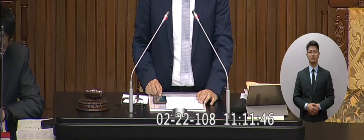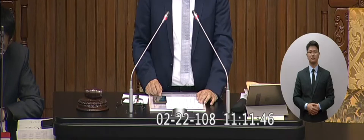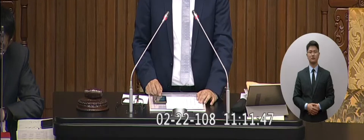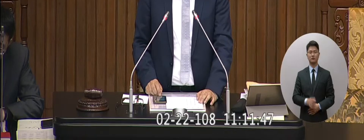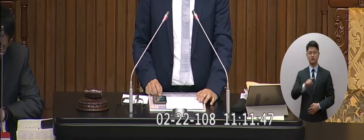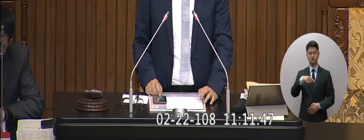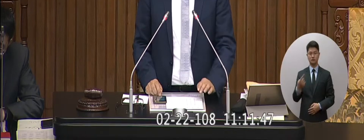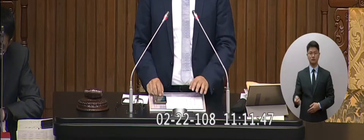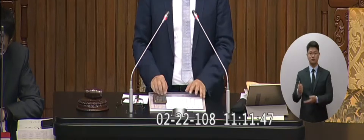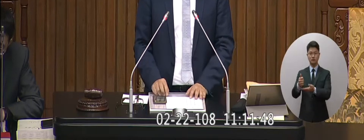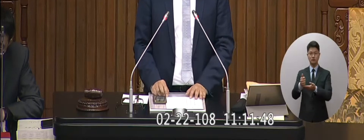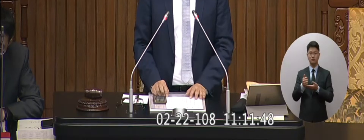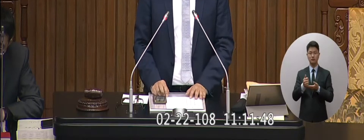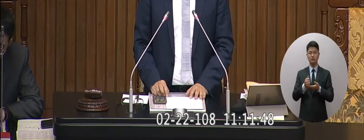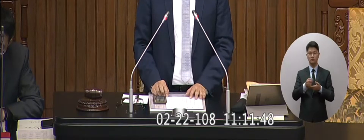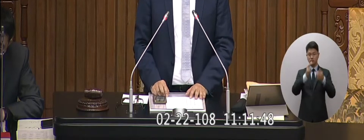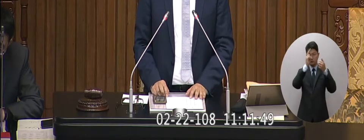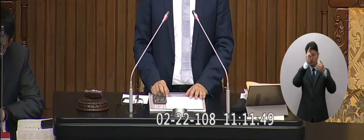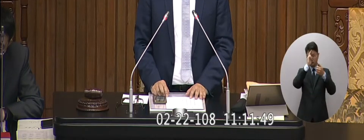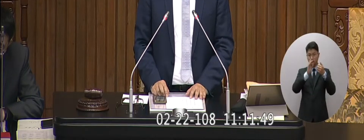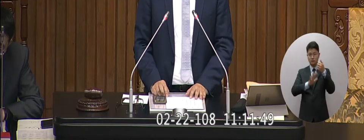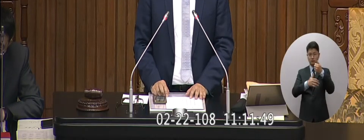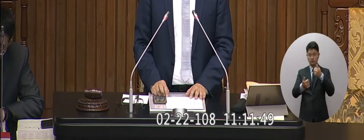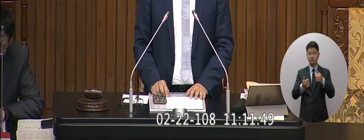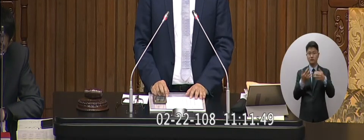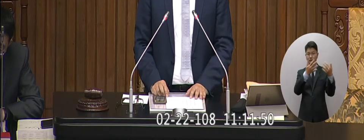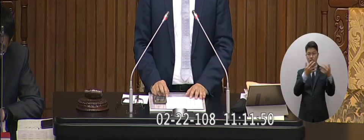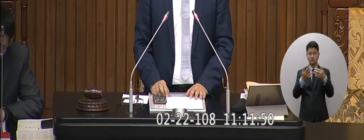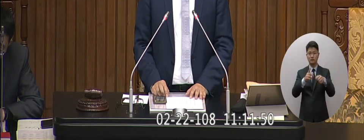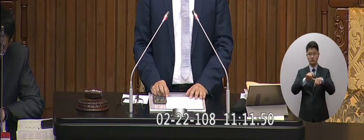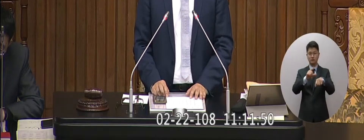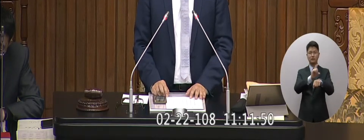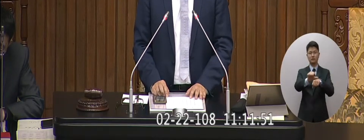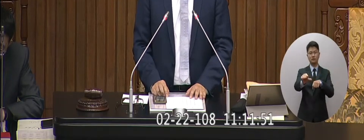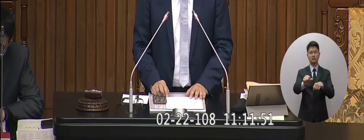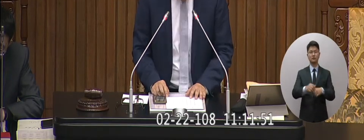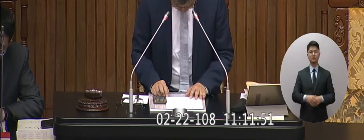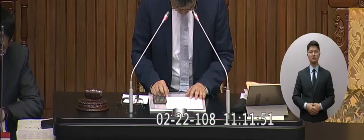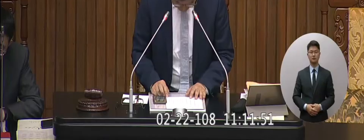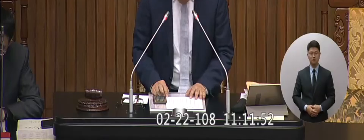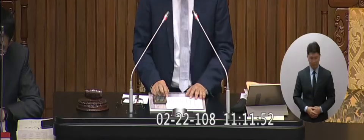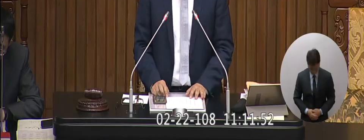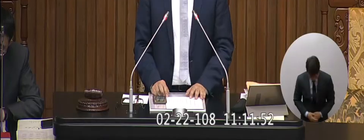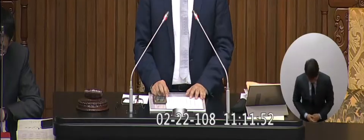接着请许志杰委员质询，询答时间为15分钟。